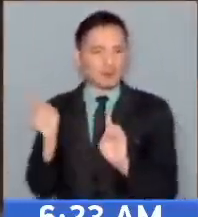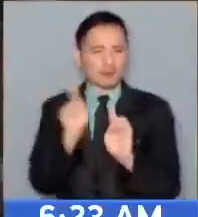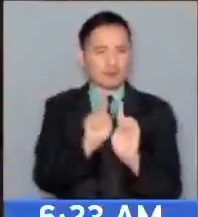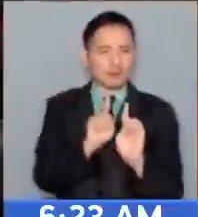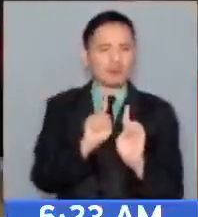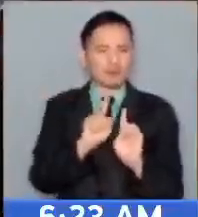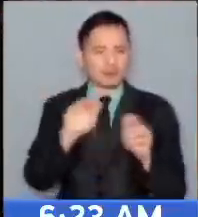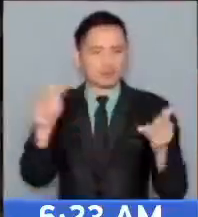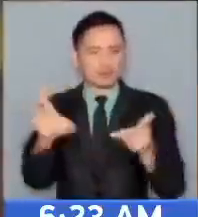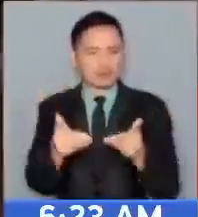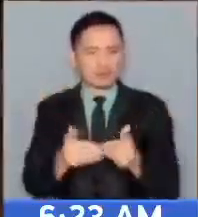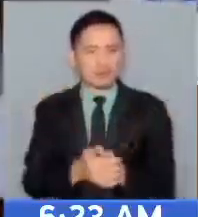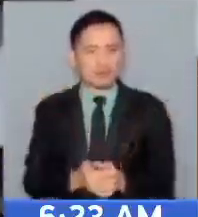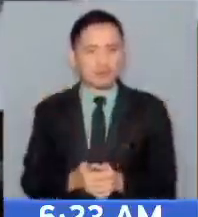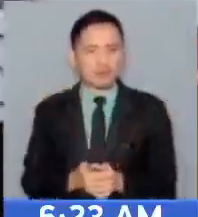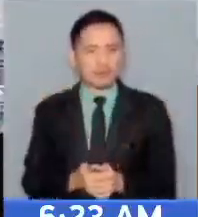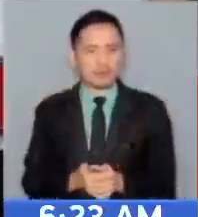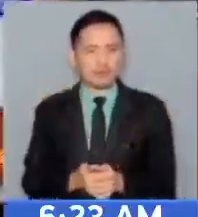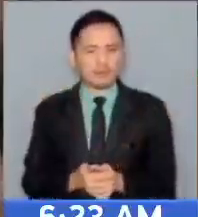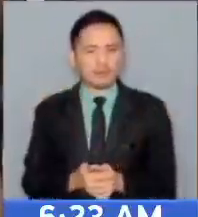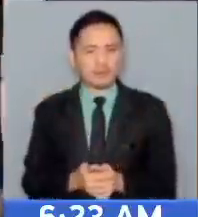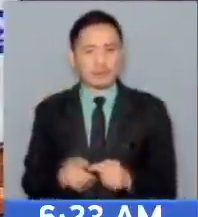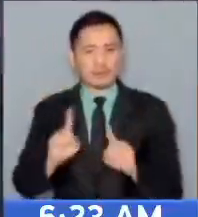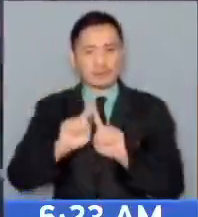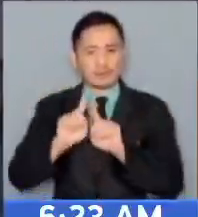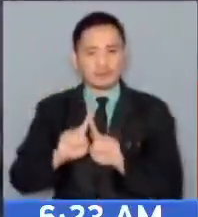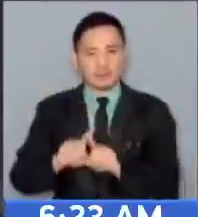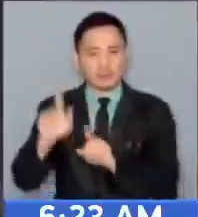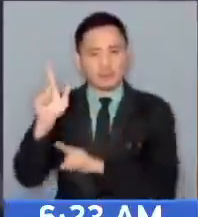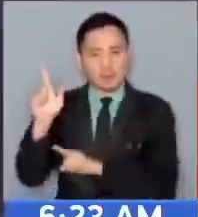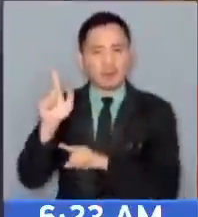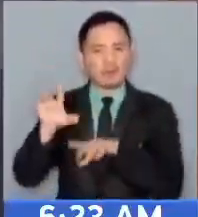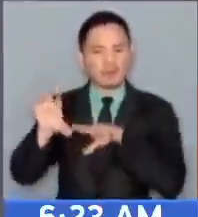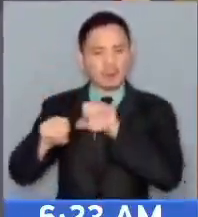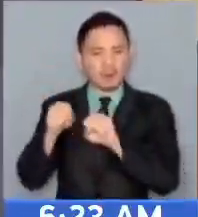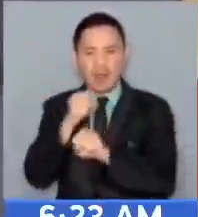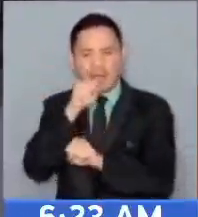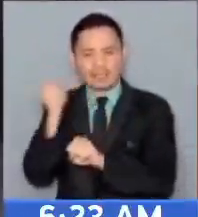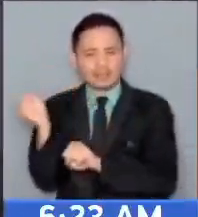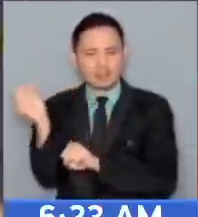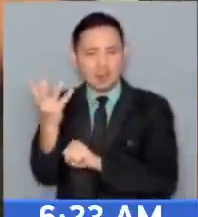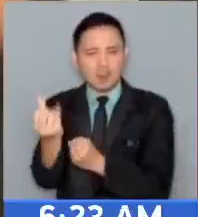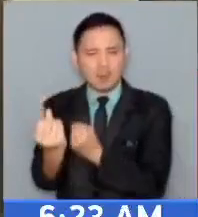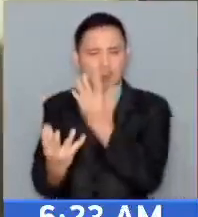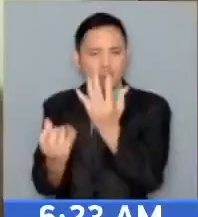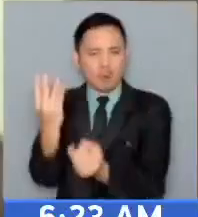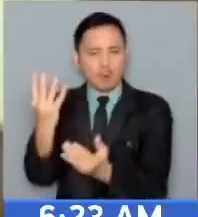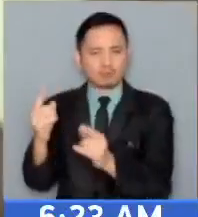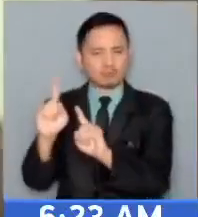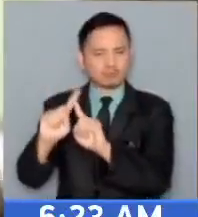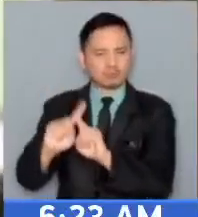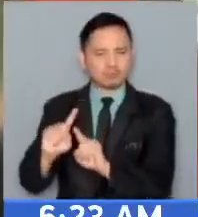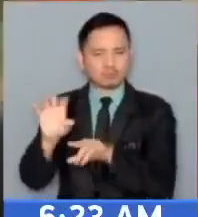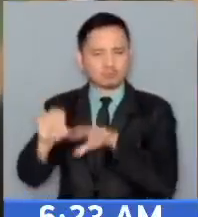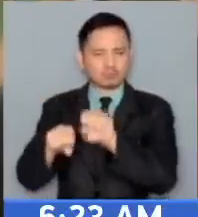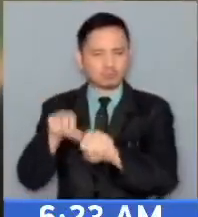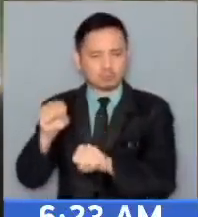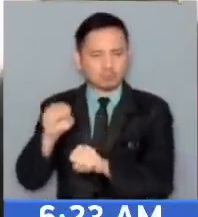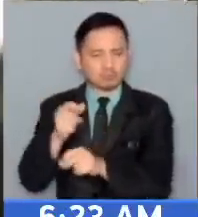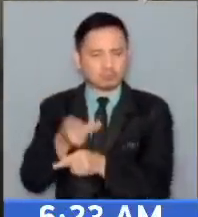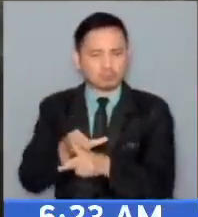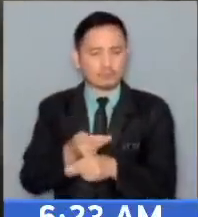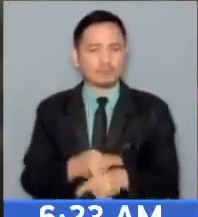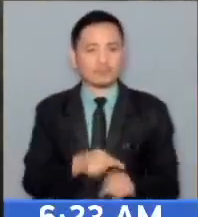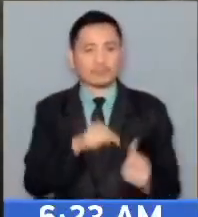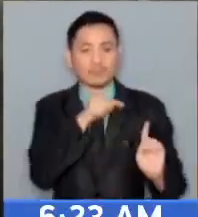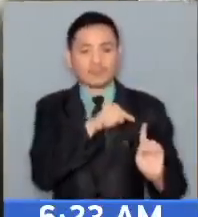Espinosa ang mga nakumpiskang armas at pampasabog. Gayunpaman, hindi pa rin makalaya si Espinosa dahil meron pa siyang money